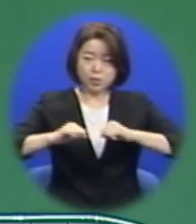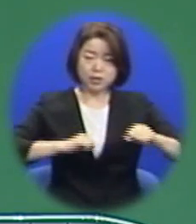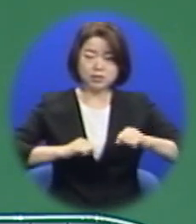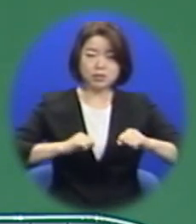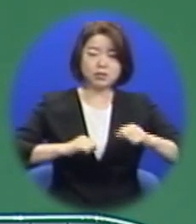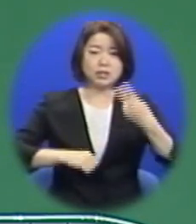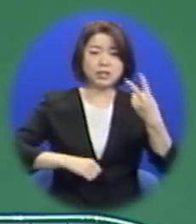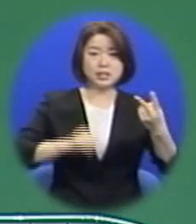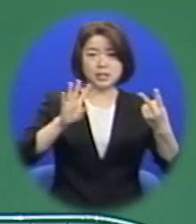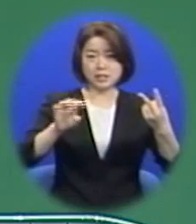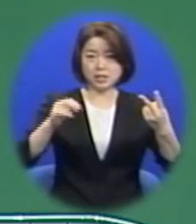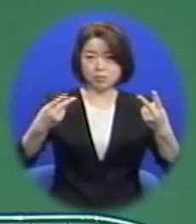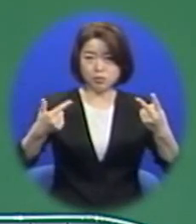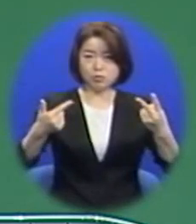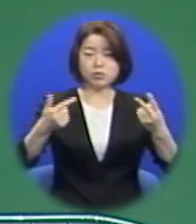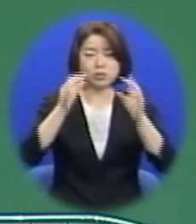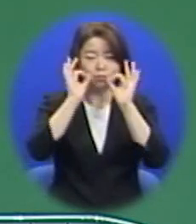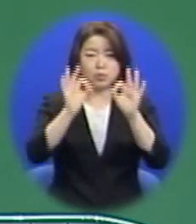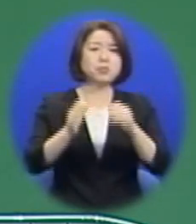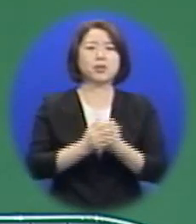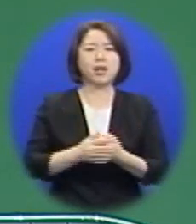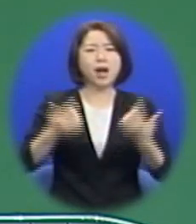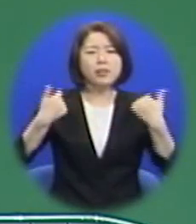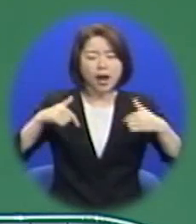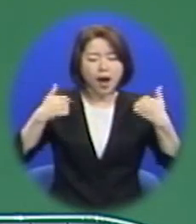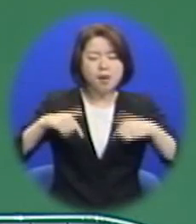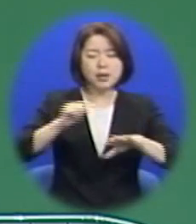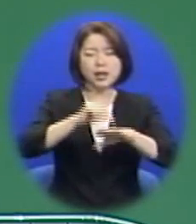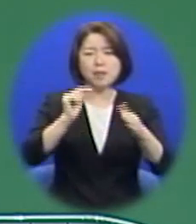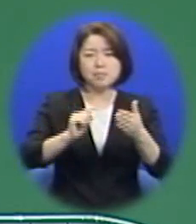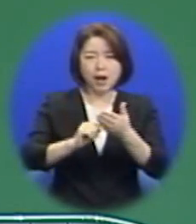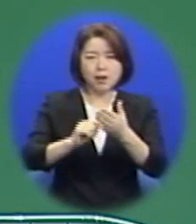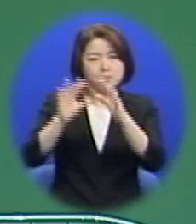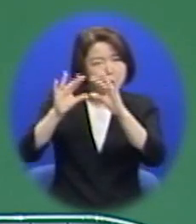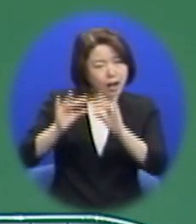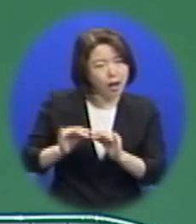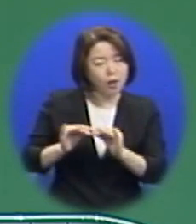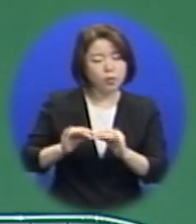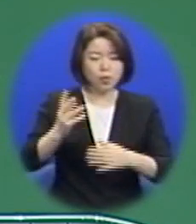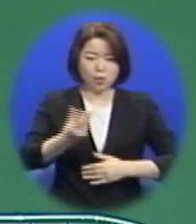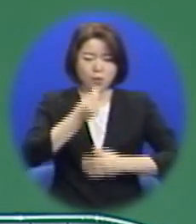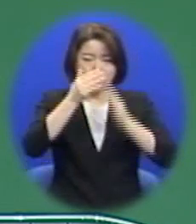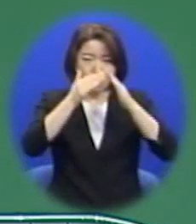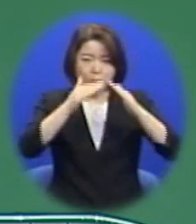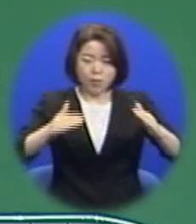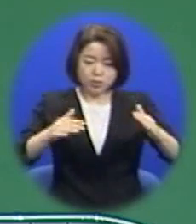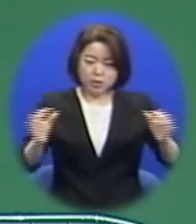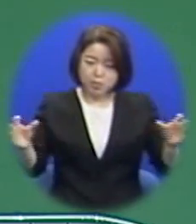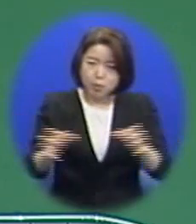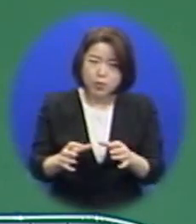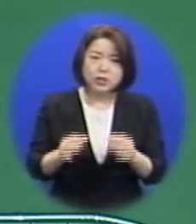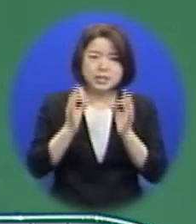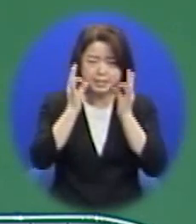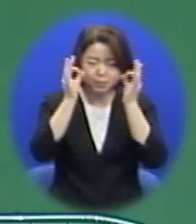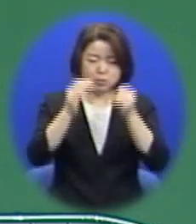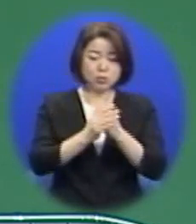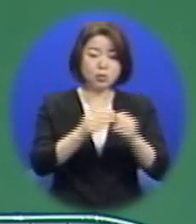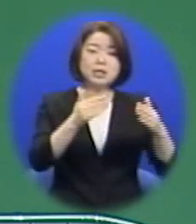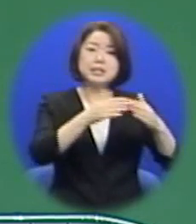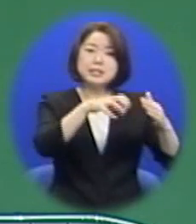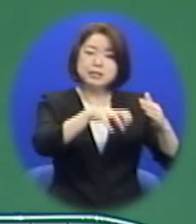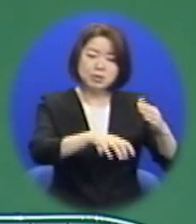2장 46절에 보면 날마다 마음을 같이하여 성전에 모이기를 힘쓰고 집에서 떡을 떼며